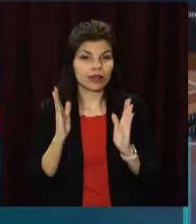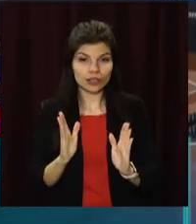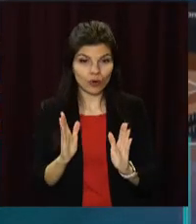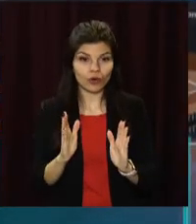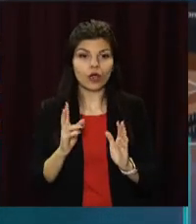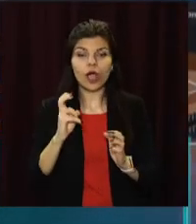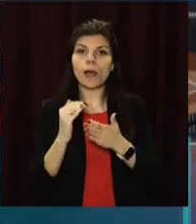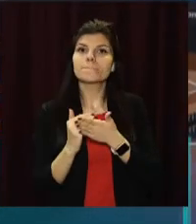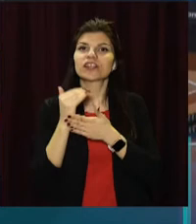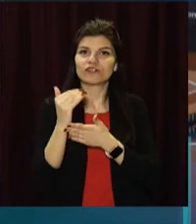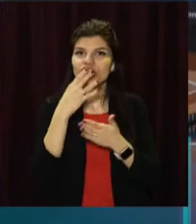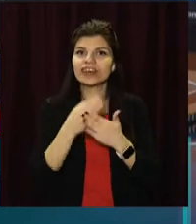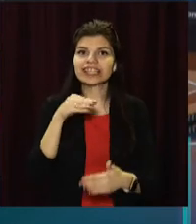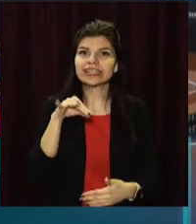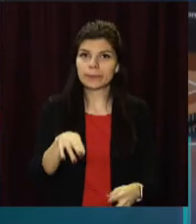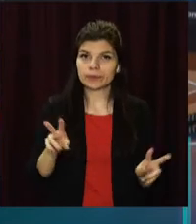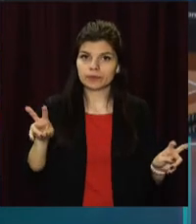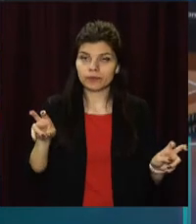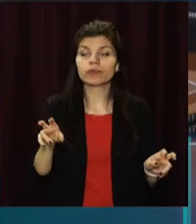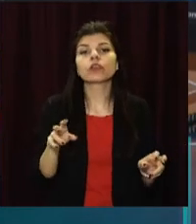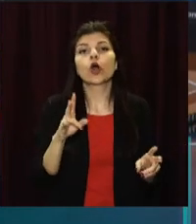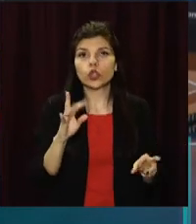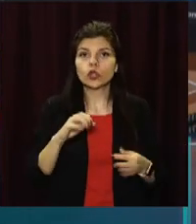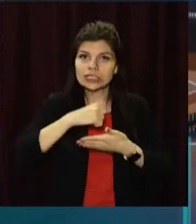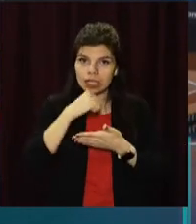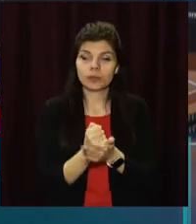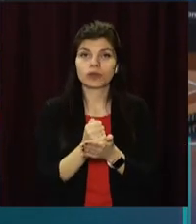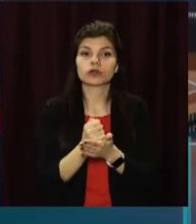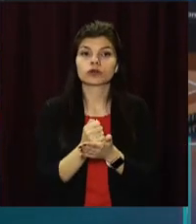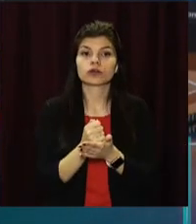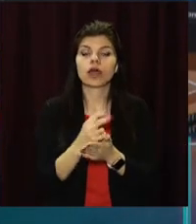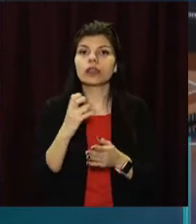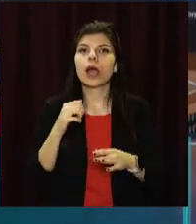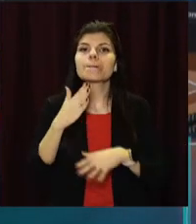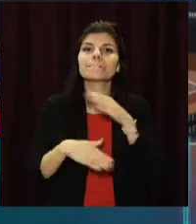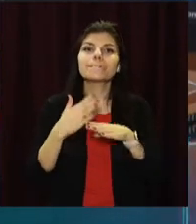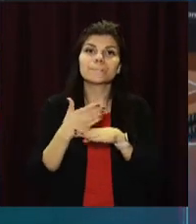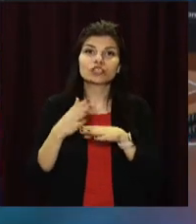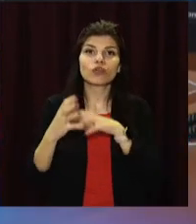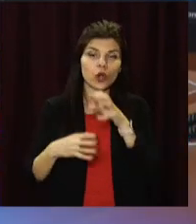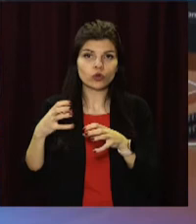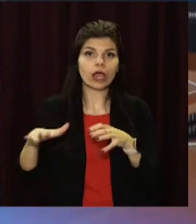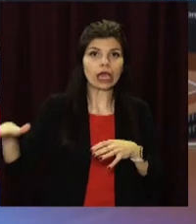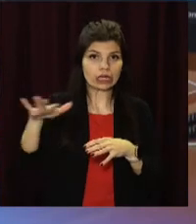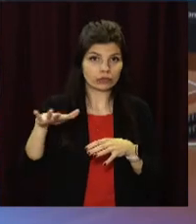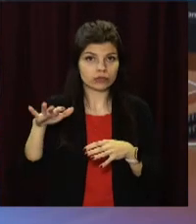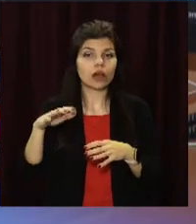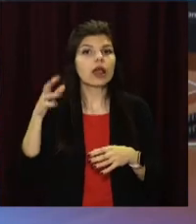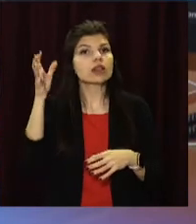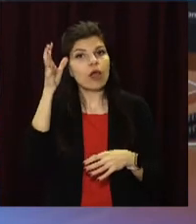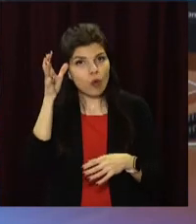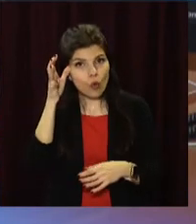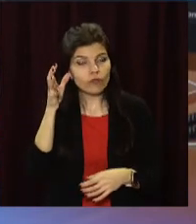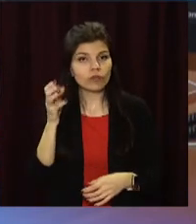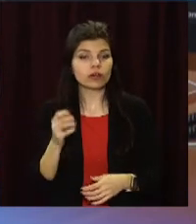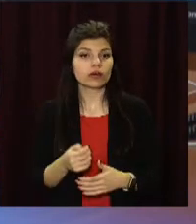позиції підвищити свій тип, але і закріпити свою позицію на міжнародному ринку, перш за все, наукових,